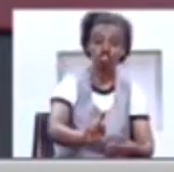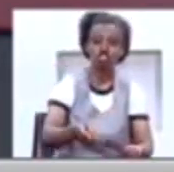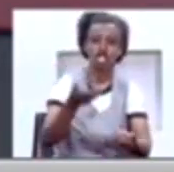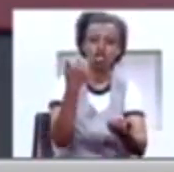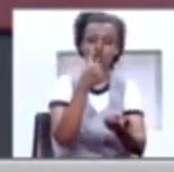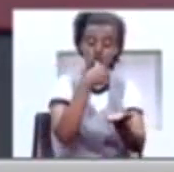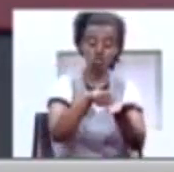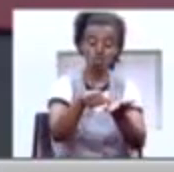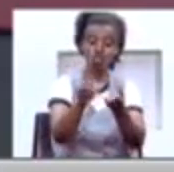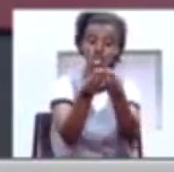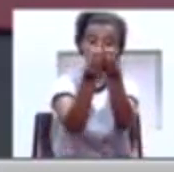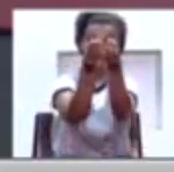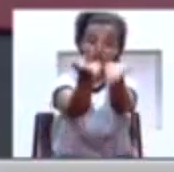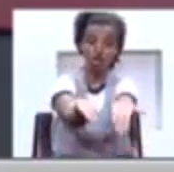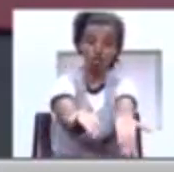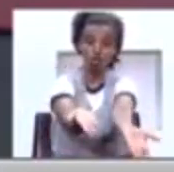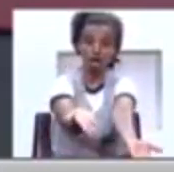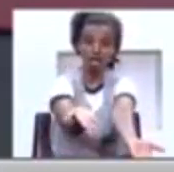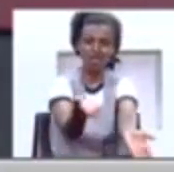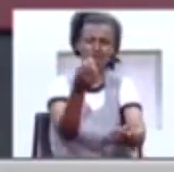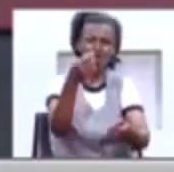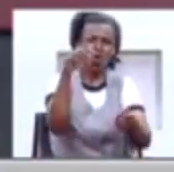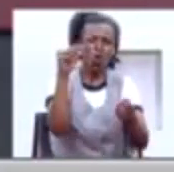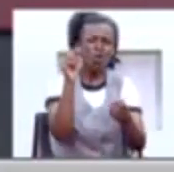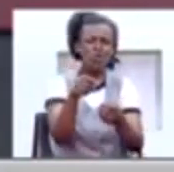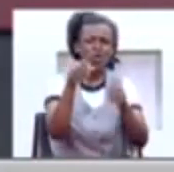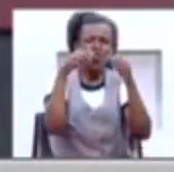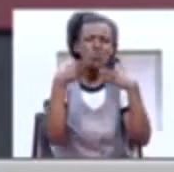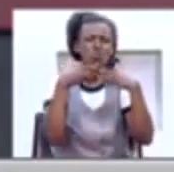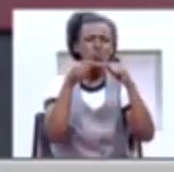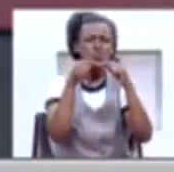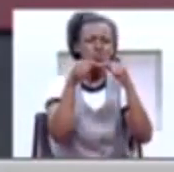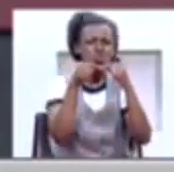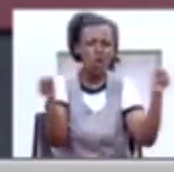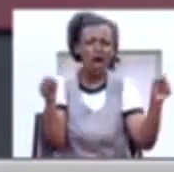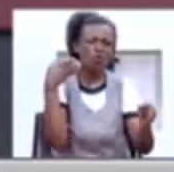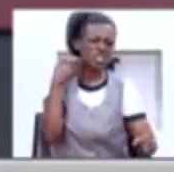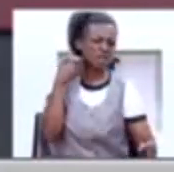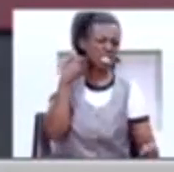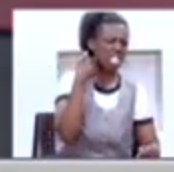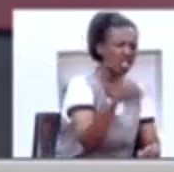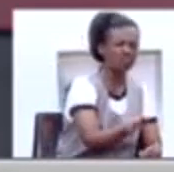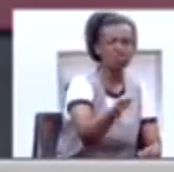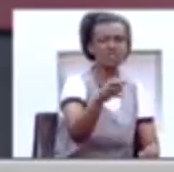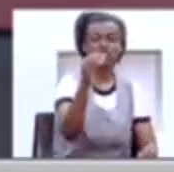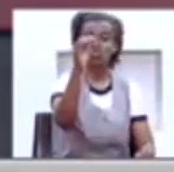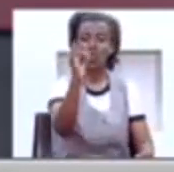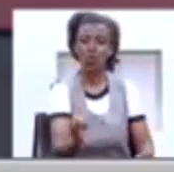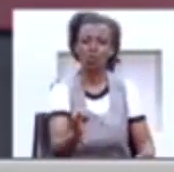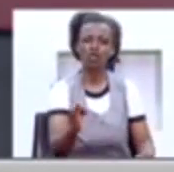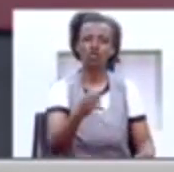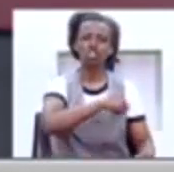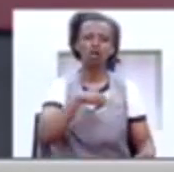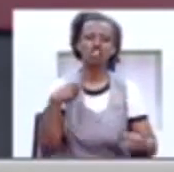ngo arubazanire kugira ngo murumva rwose ubu bugome aho bugana uru rwango uko rumeze kubera ko gusa umuntu ari umututsi akimwa